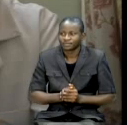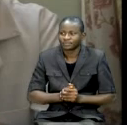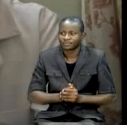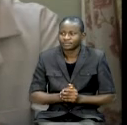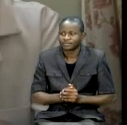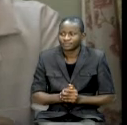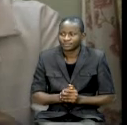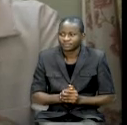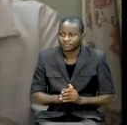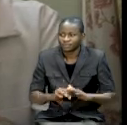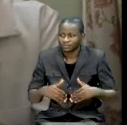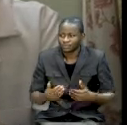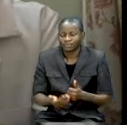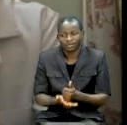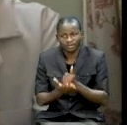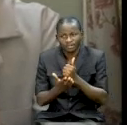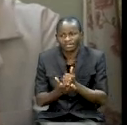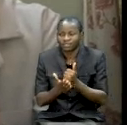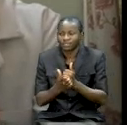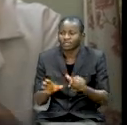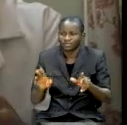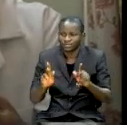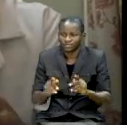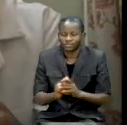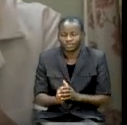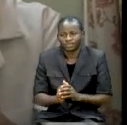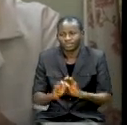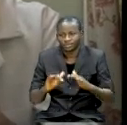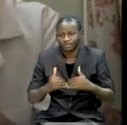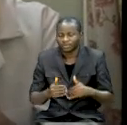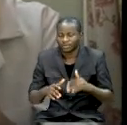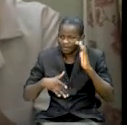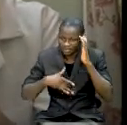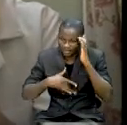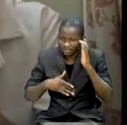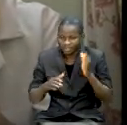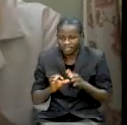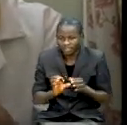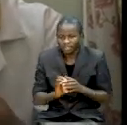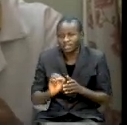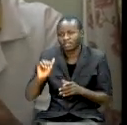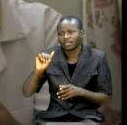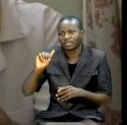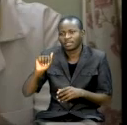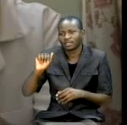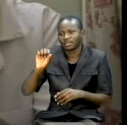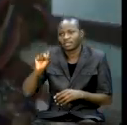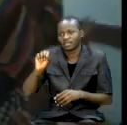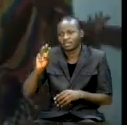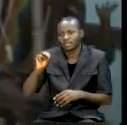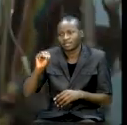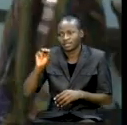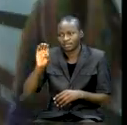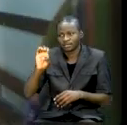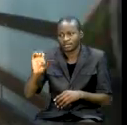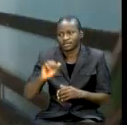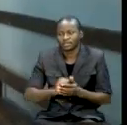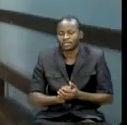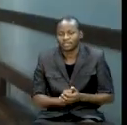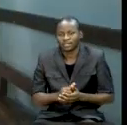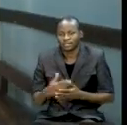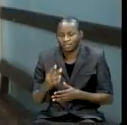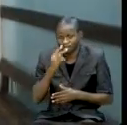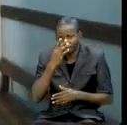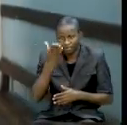sont abondants au niveau des bronches, et vous remarquerez que la personne aura du mal à bien respirer. On compte trois types